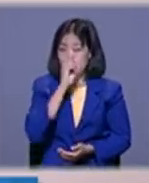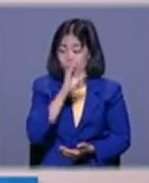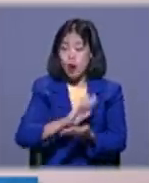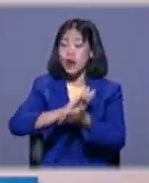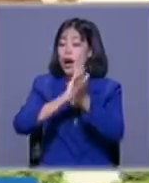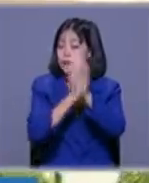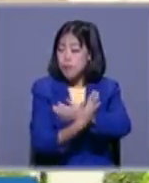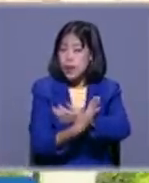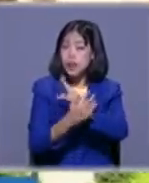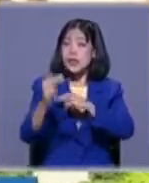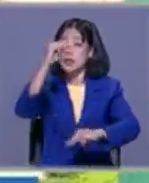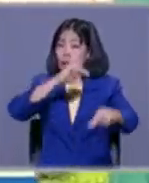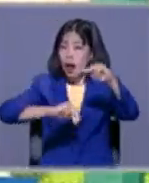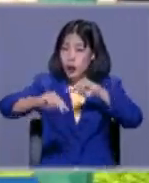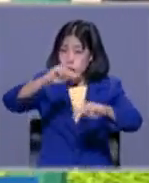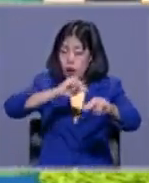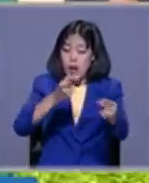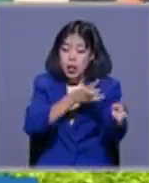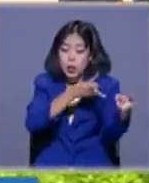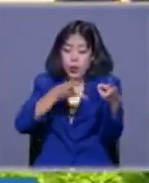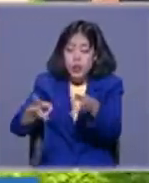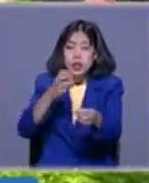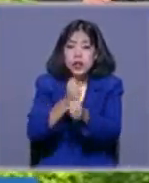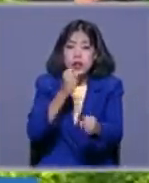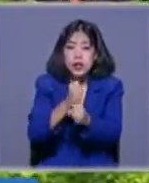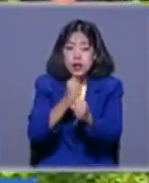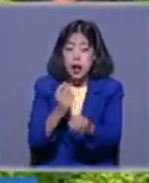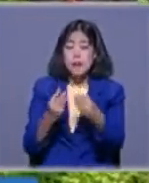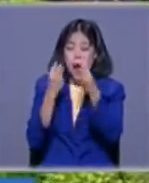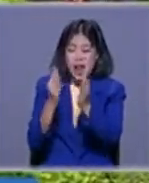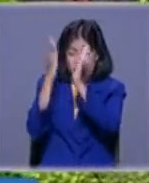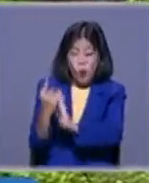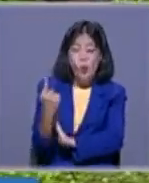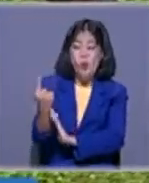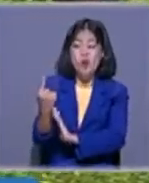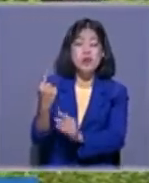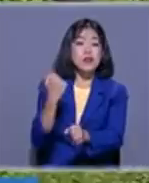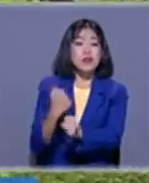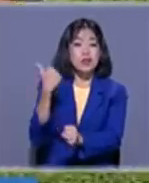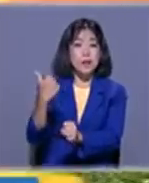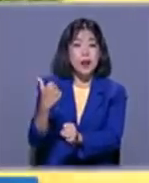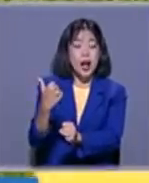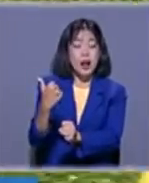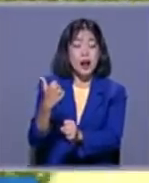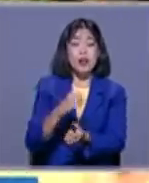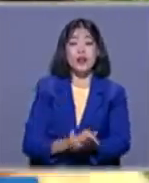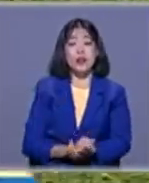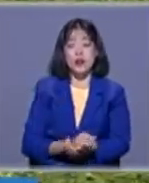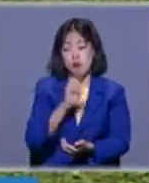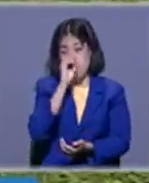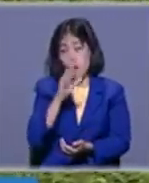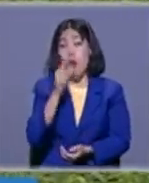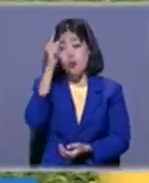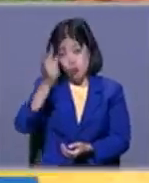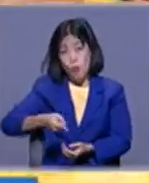เนียมการปกครองการหาช่องทางตามรัฐธรรมนูญเพื่อให้คนคนเดียวสามารถอยู่ในสภาตามที่คุณไพบูลย์พูดนั้นเป็นเรื่องที่สมควร